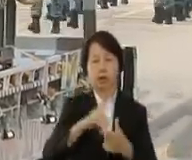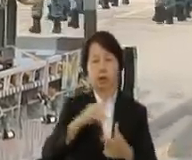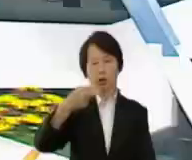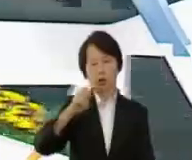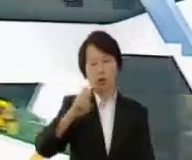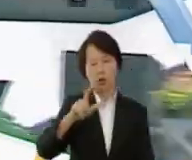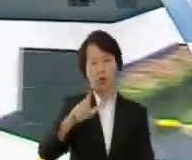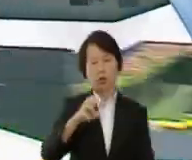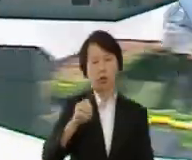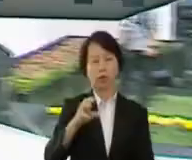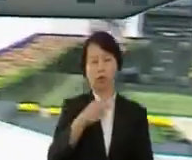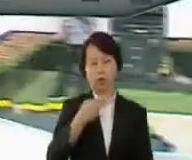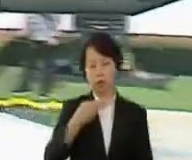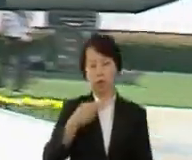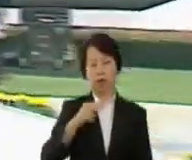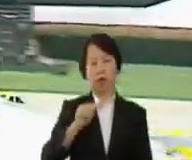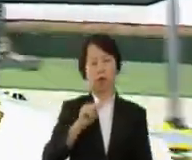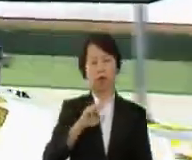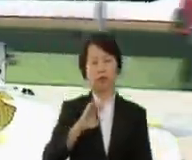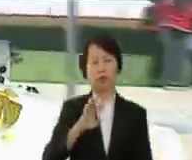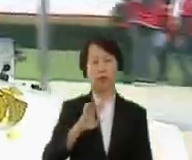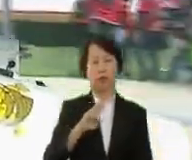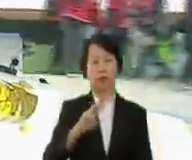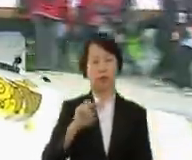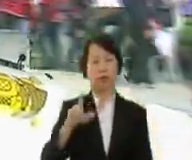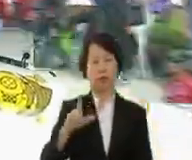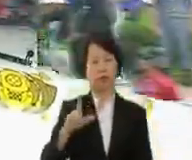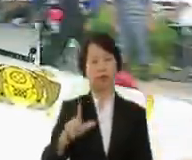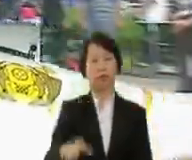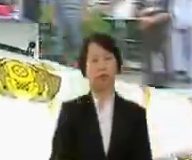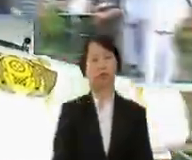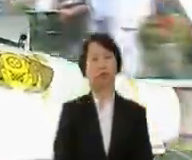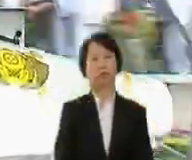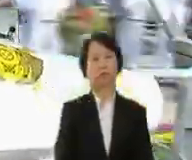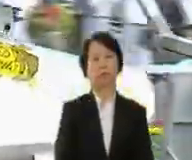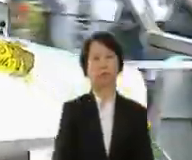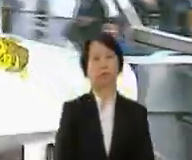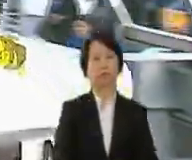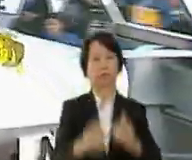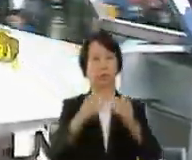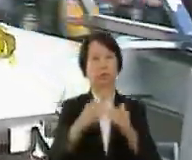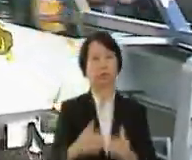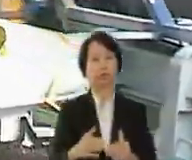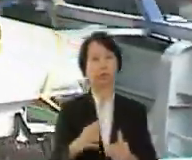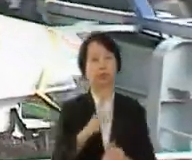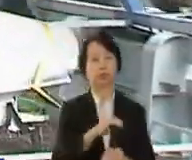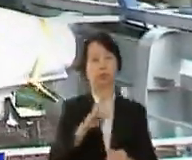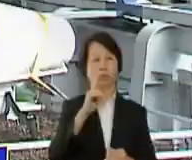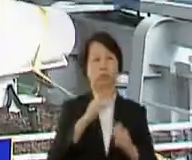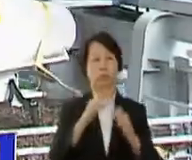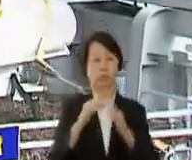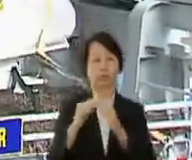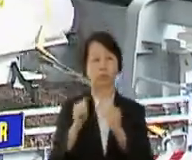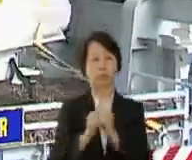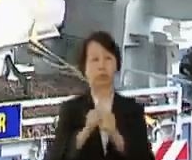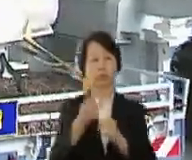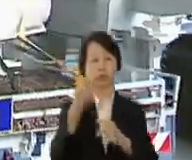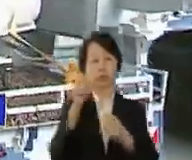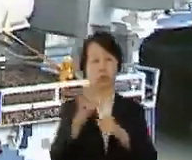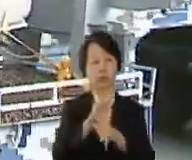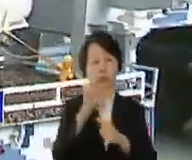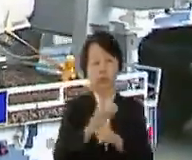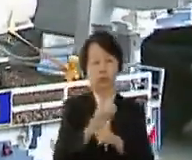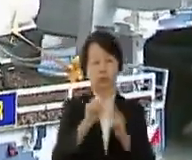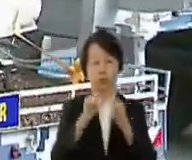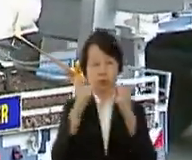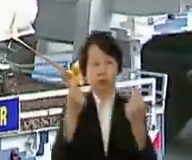Ustaz dan Hafizul Kamal atau Yan. Seterusnya, sebuah rigid hull inflatable boat yang digunakan